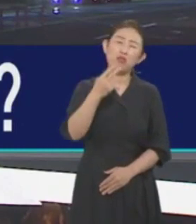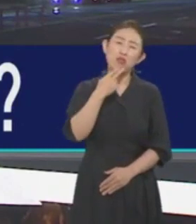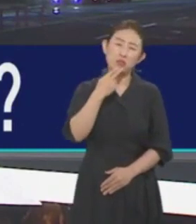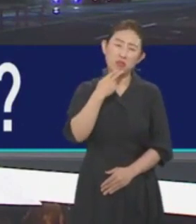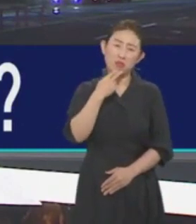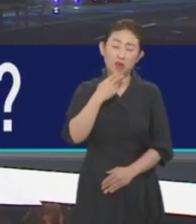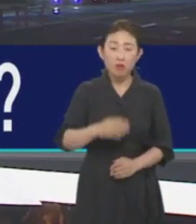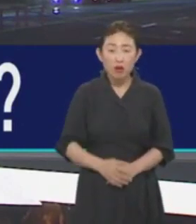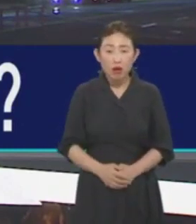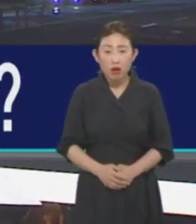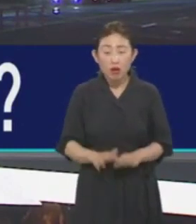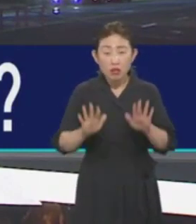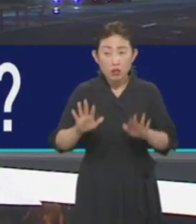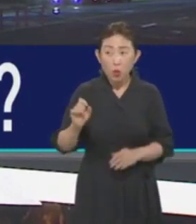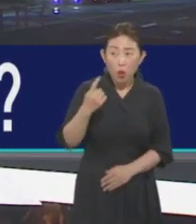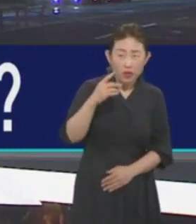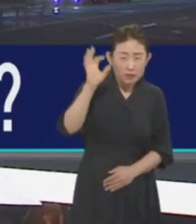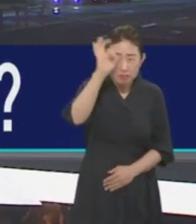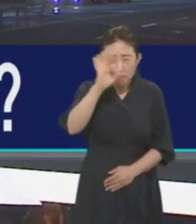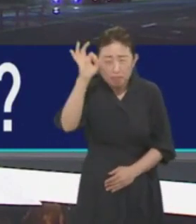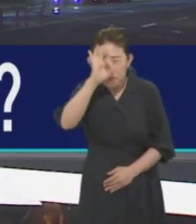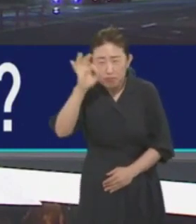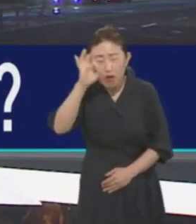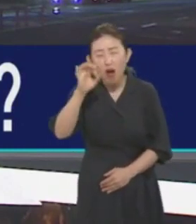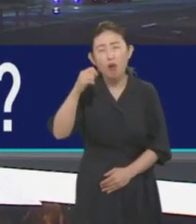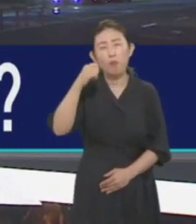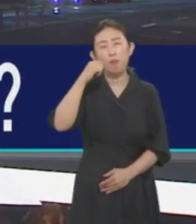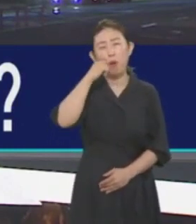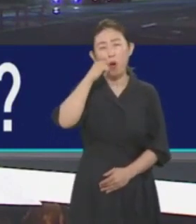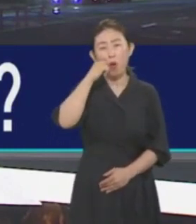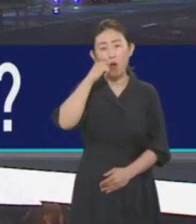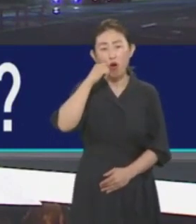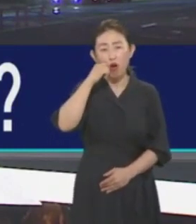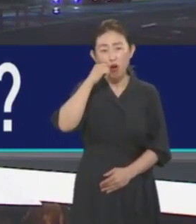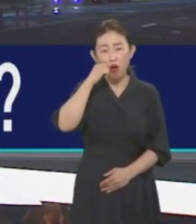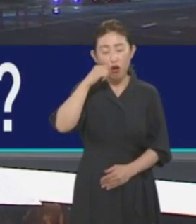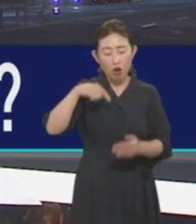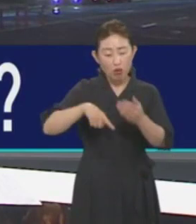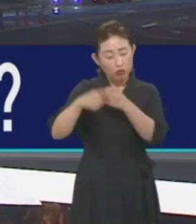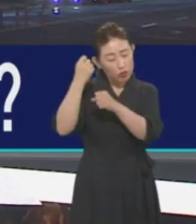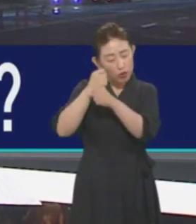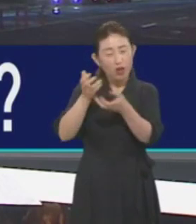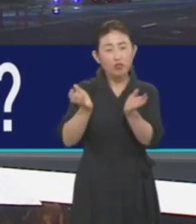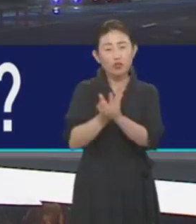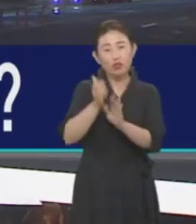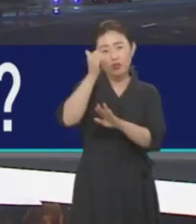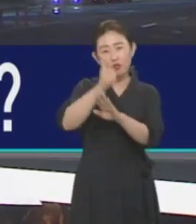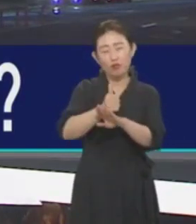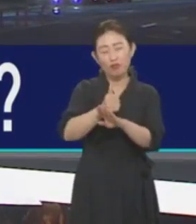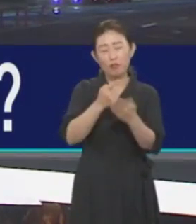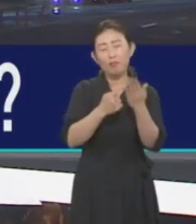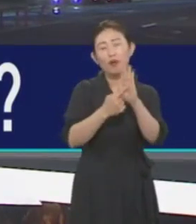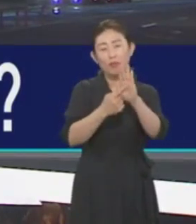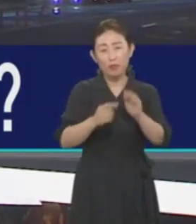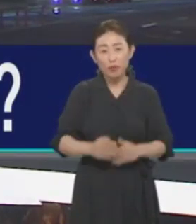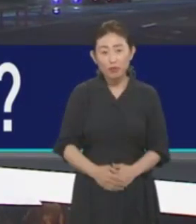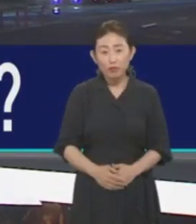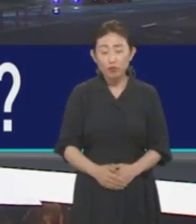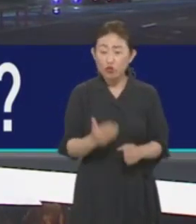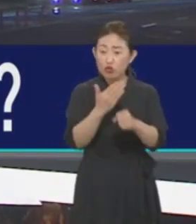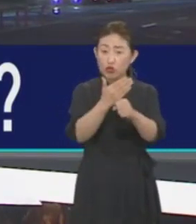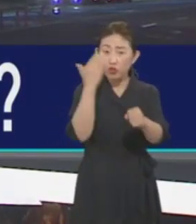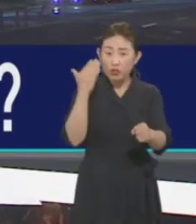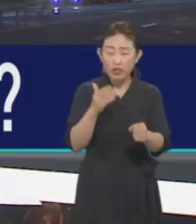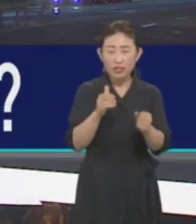커졌습니다. 직접적인 화재 원인을 특정하기 불가능하다는 국립과학수사연구원의 감정 결과가 나왔기 때문인데요. 9년